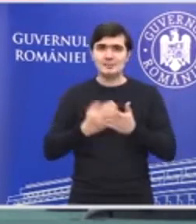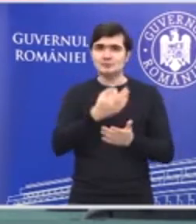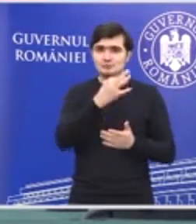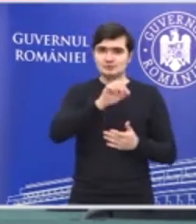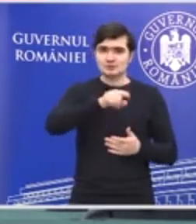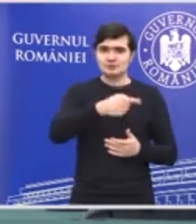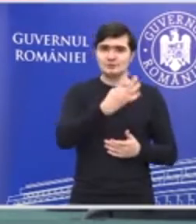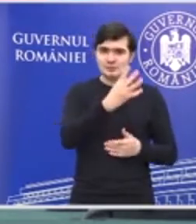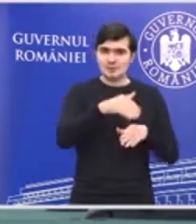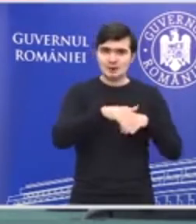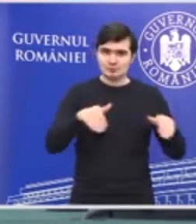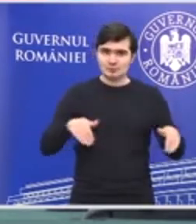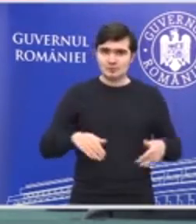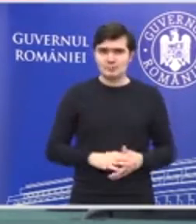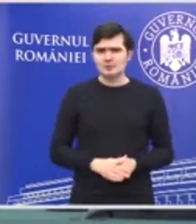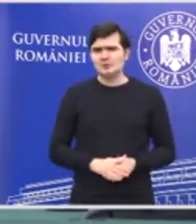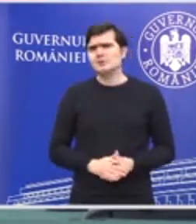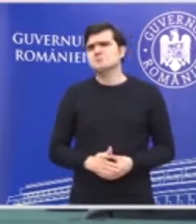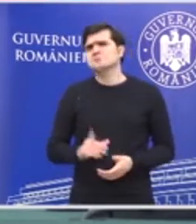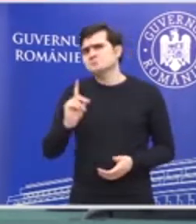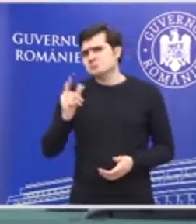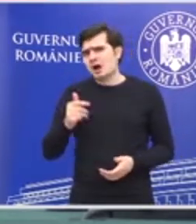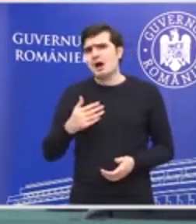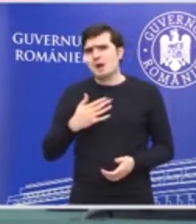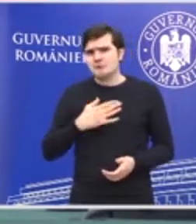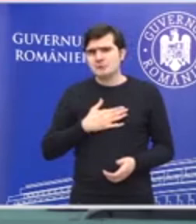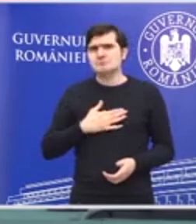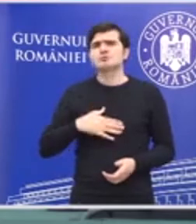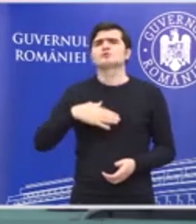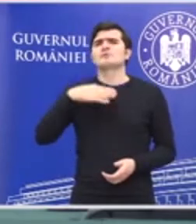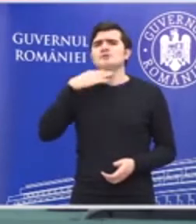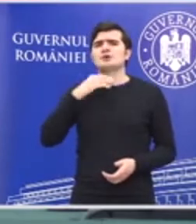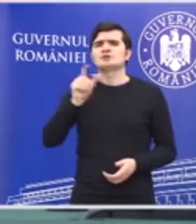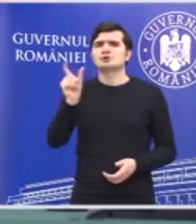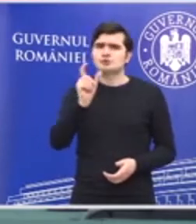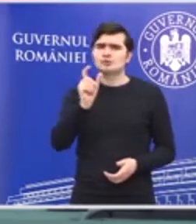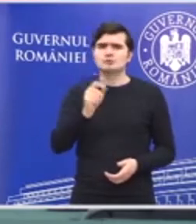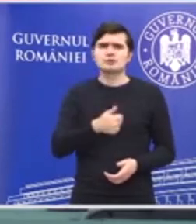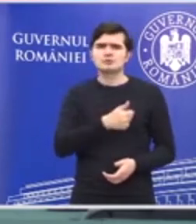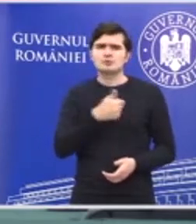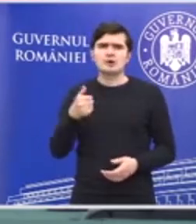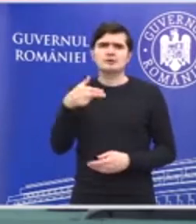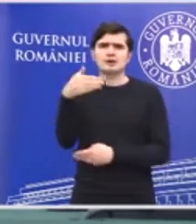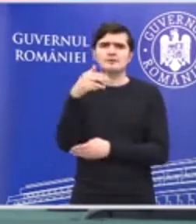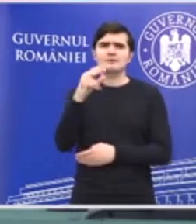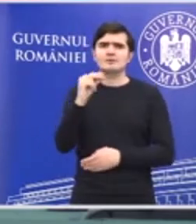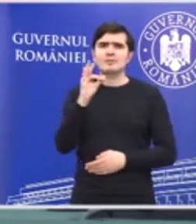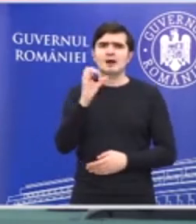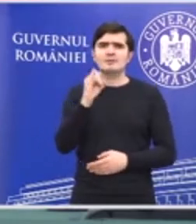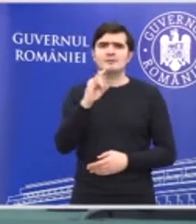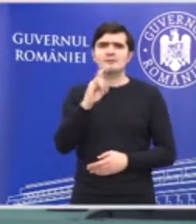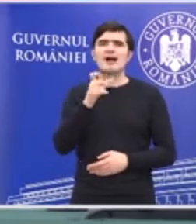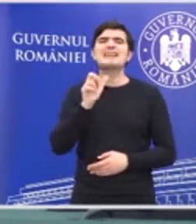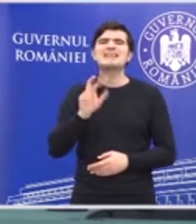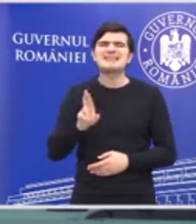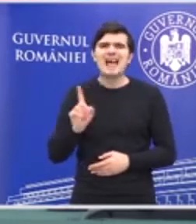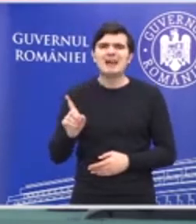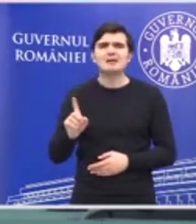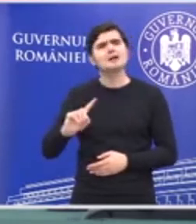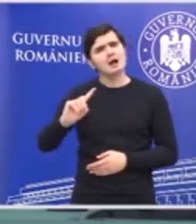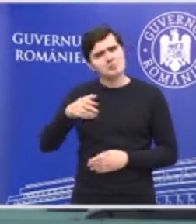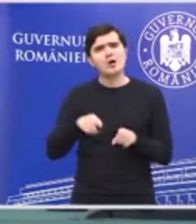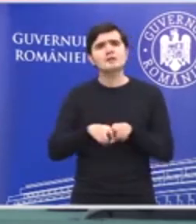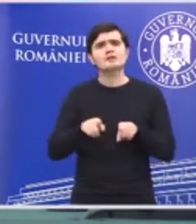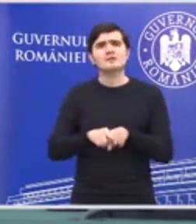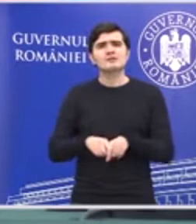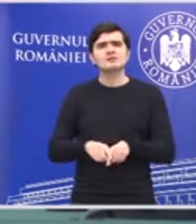de persoane fără AstraZeneca? Avem suficiente doze doar de la compania Pfizer, de pildă, care ne pot